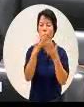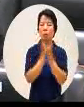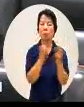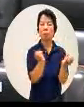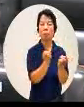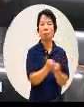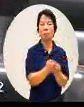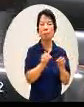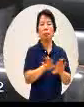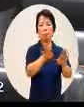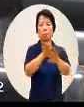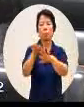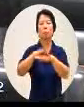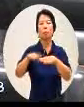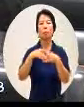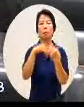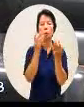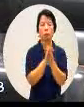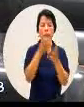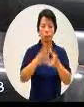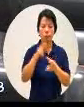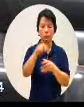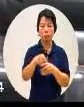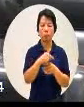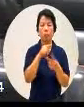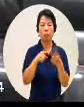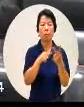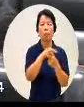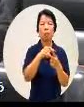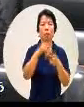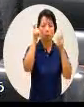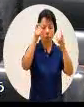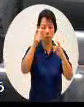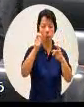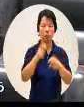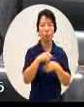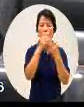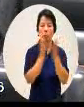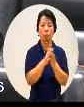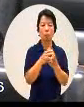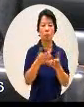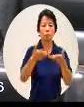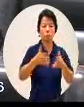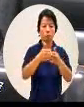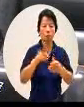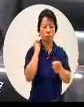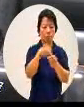下一頁所以我建議這兩個產業高雄市要列為重要指標